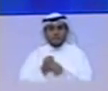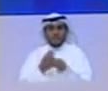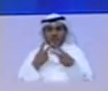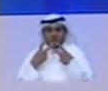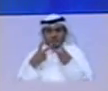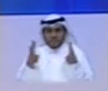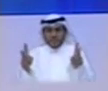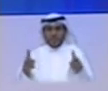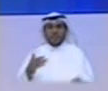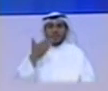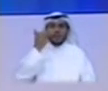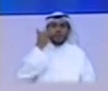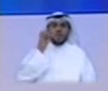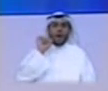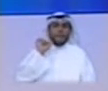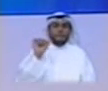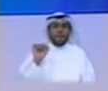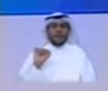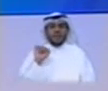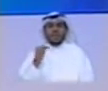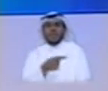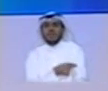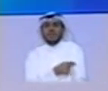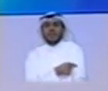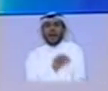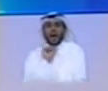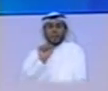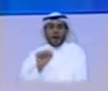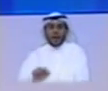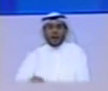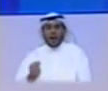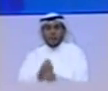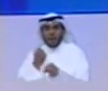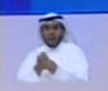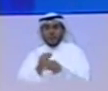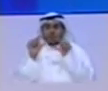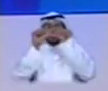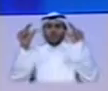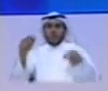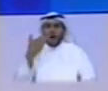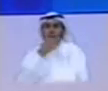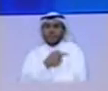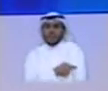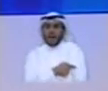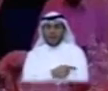للشباب للاستثمار في القطاع الصحي تحت شعار تنمية القطاع الصحي بسواعد الشباب.